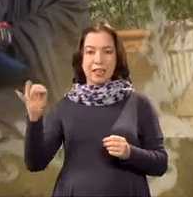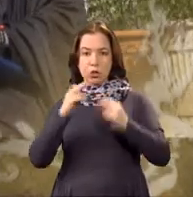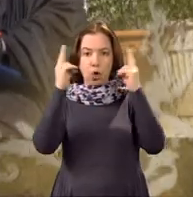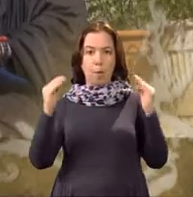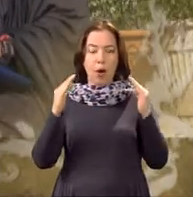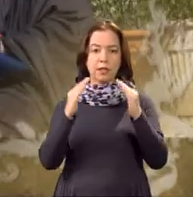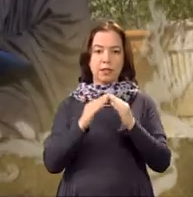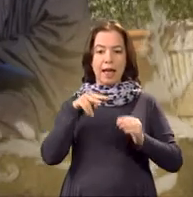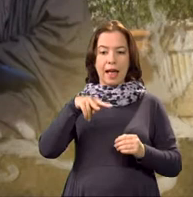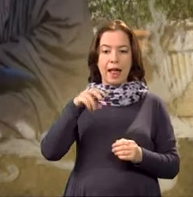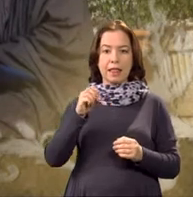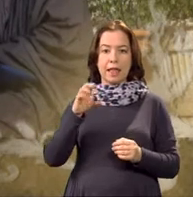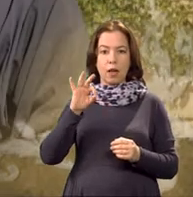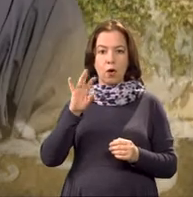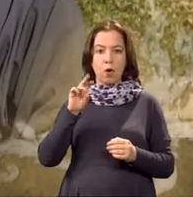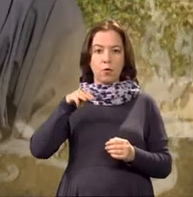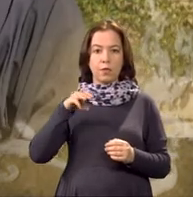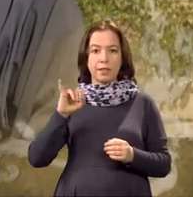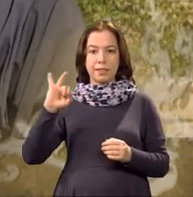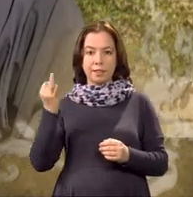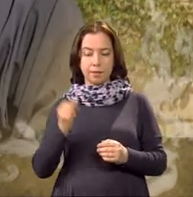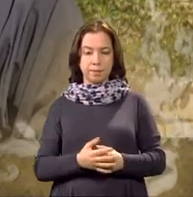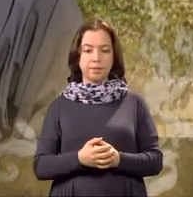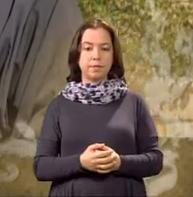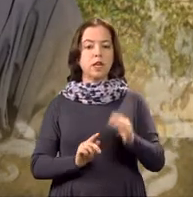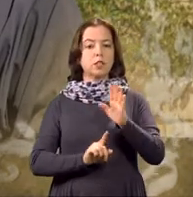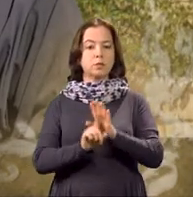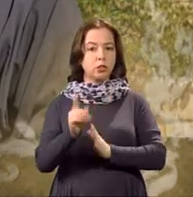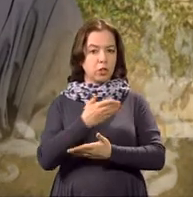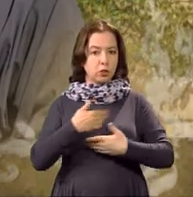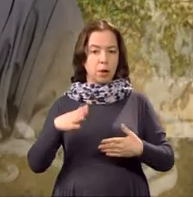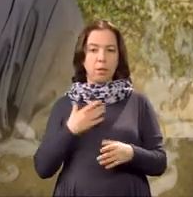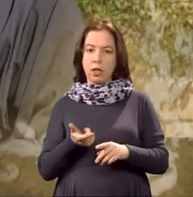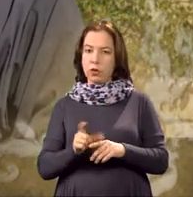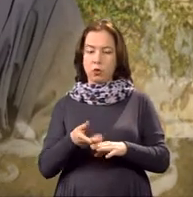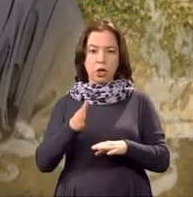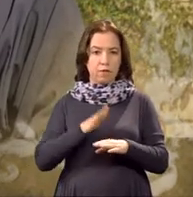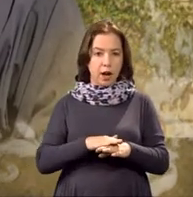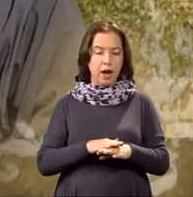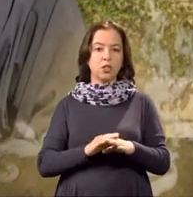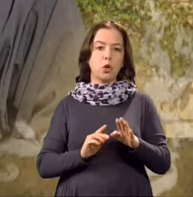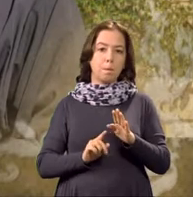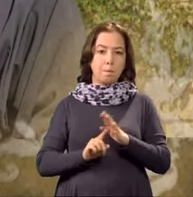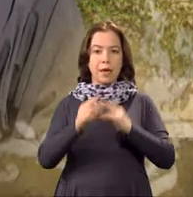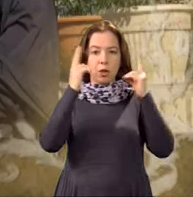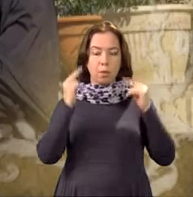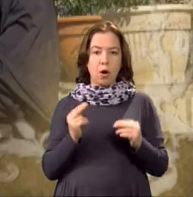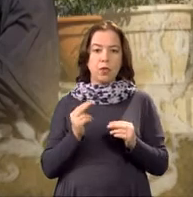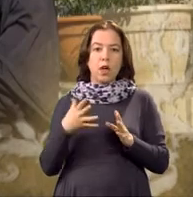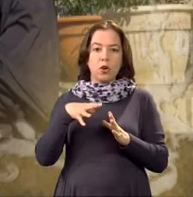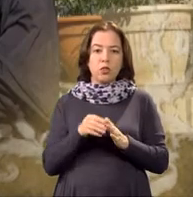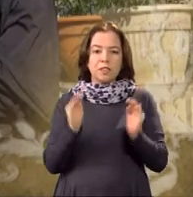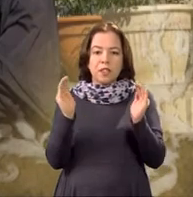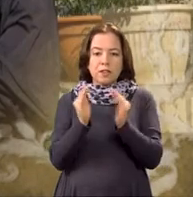архімандрит Леонтій. Попервах, нам було дуже важко. Перша братія ютилася в невеличкому будинку.